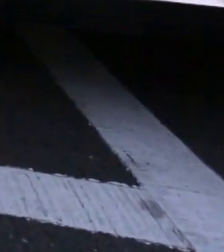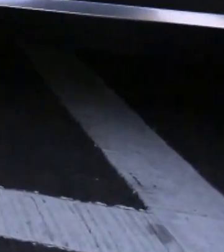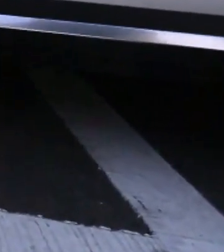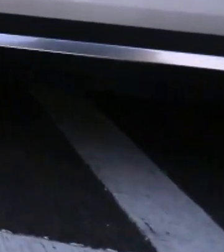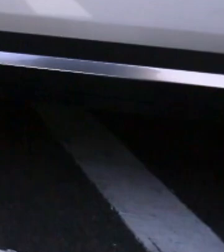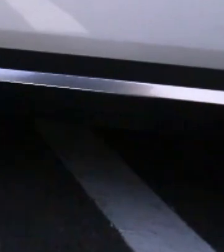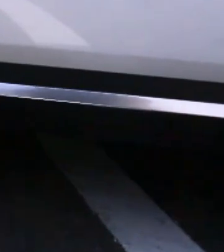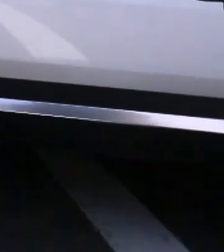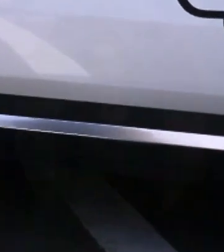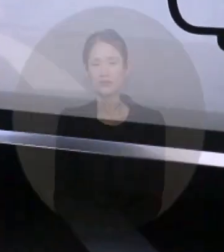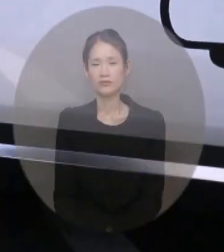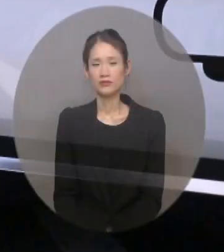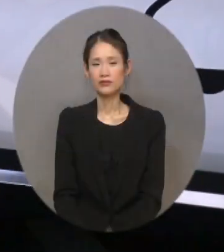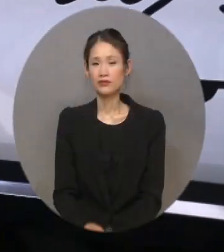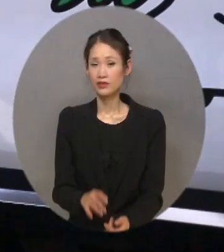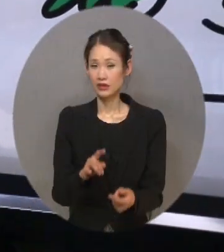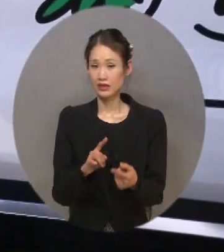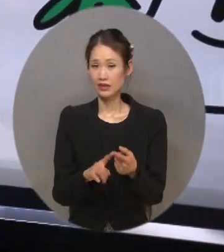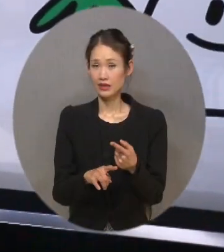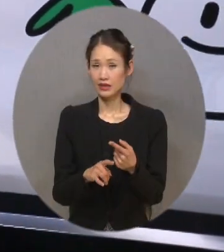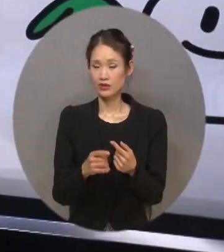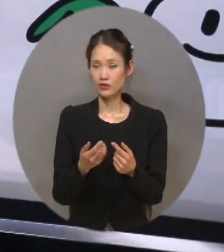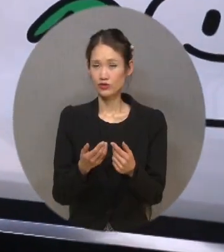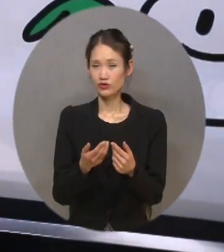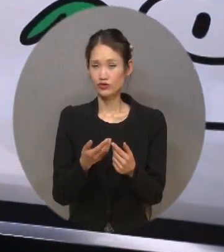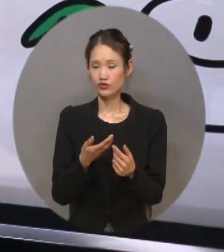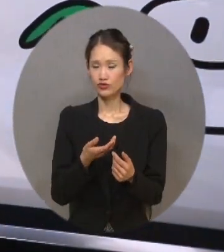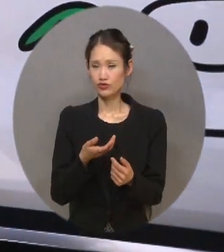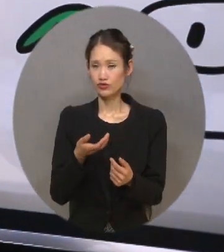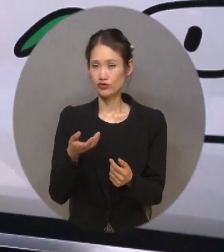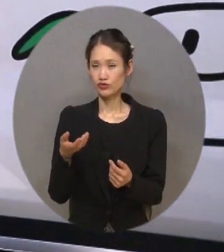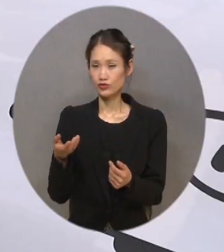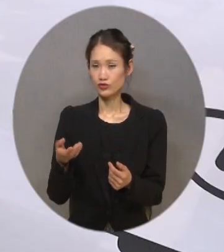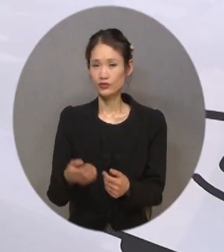이 뒤로 그대로 올라가는 거죠? 머리 조심해요.